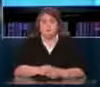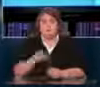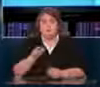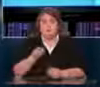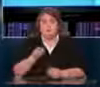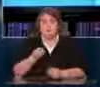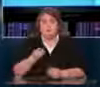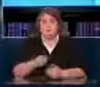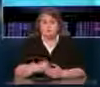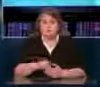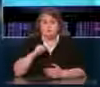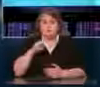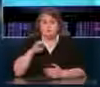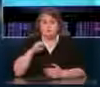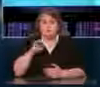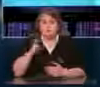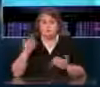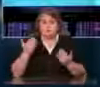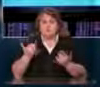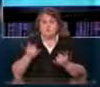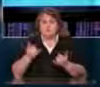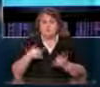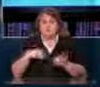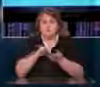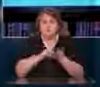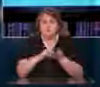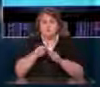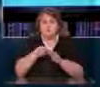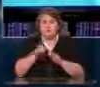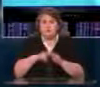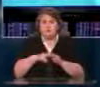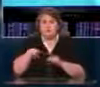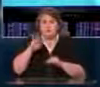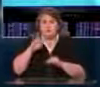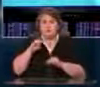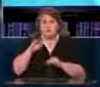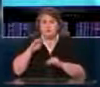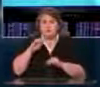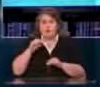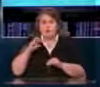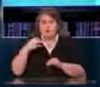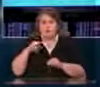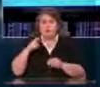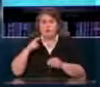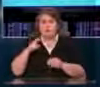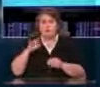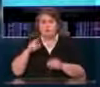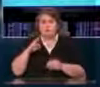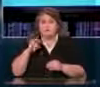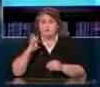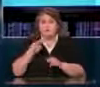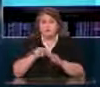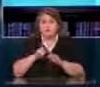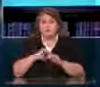Еще термины, которые мы должны сегодня с вами повторить, это доминантный признак. Это